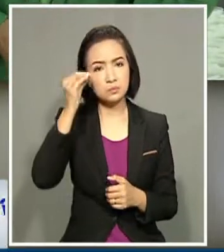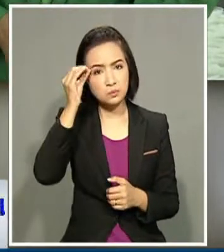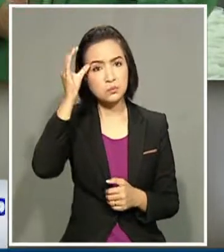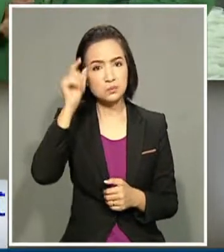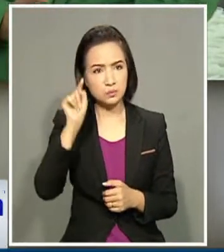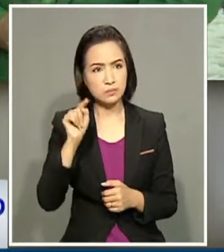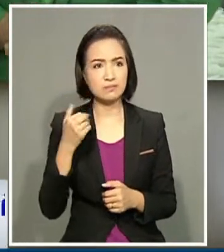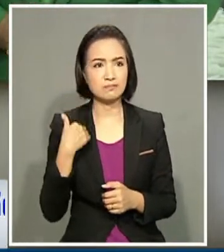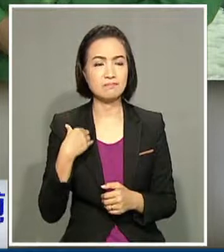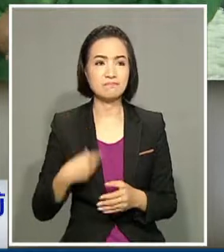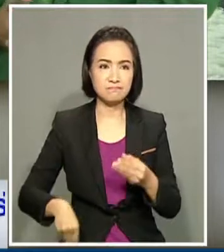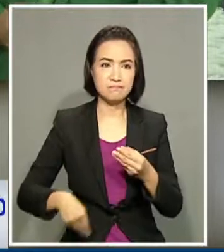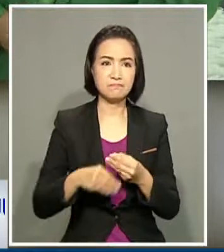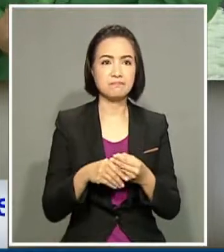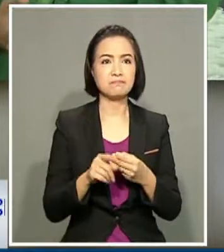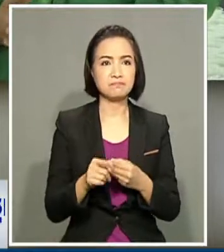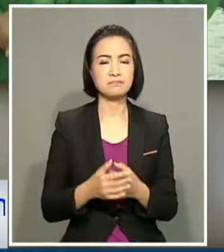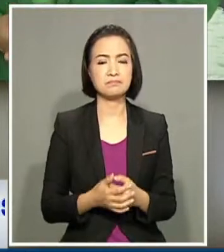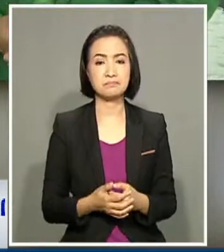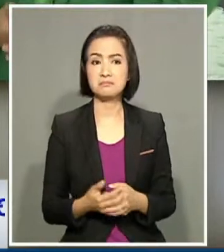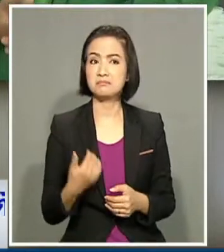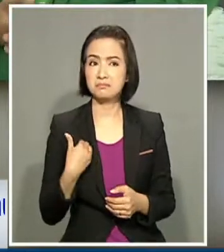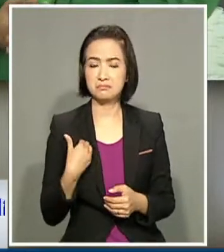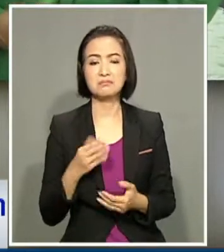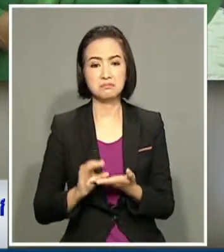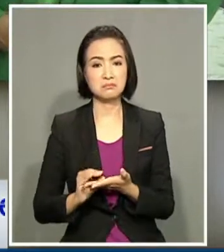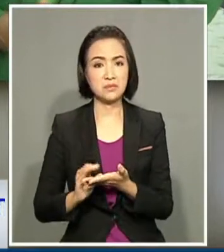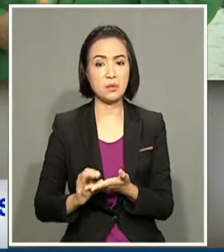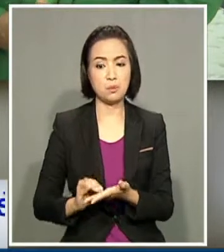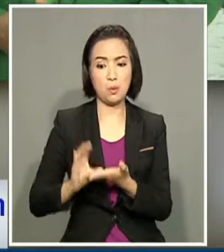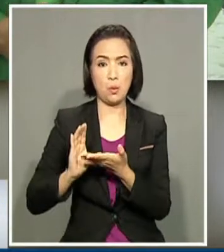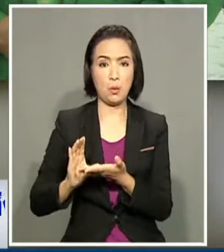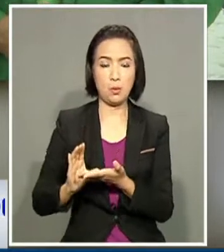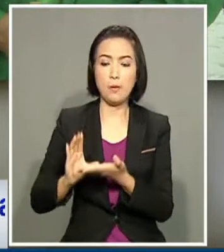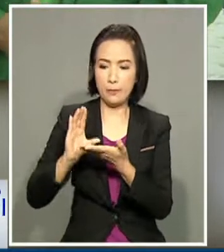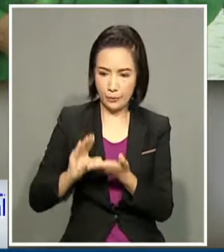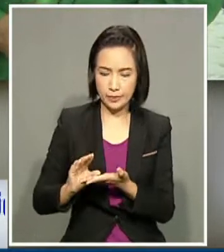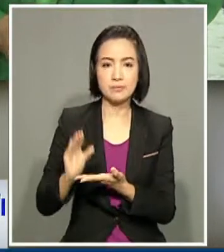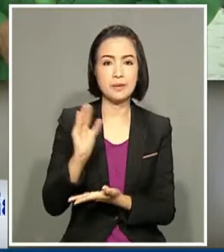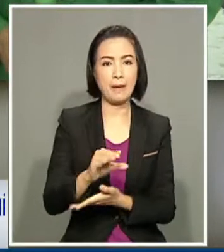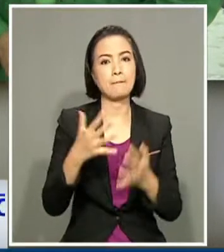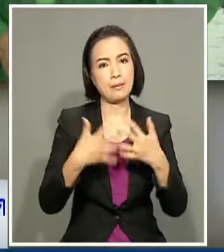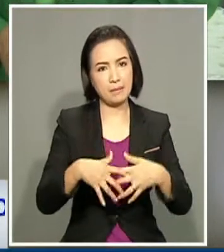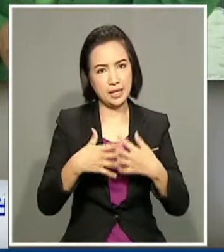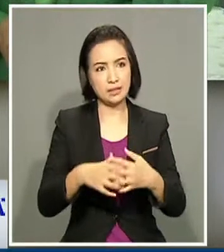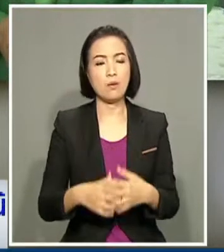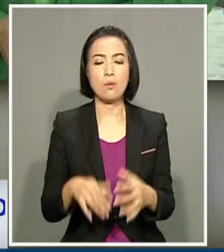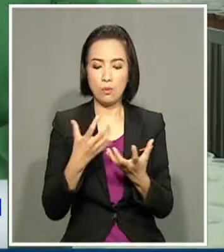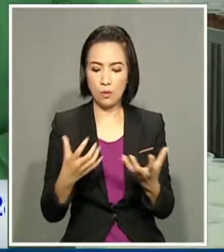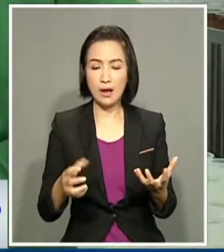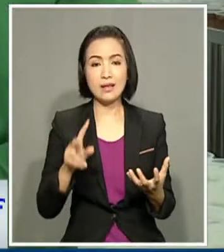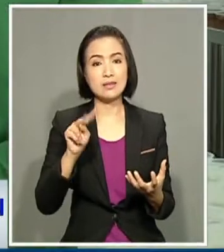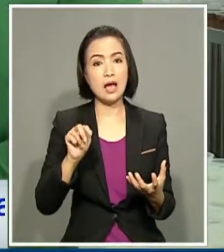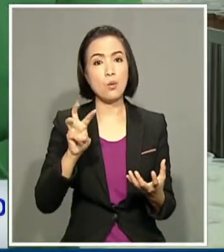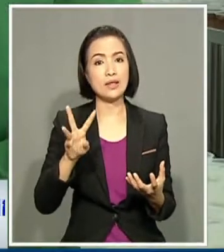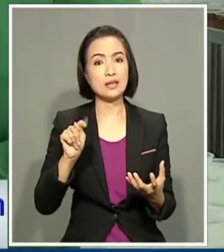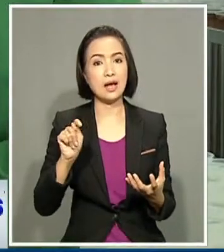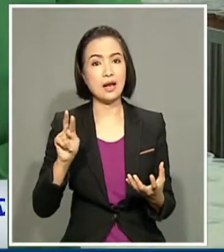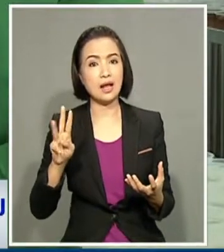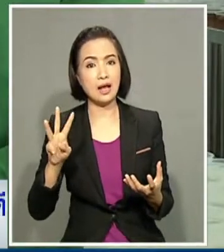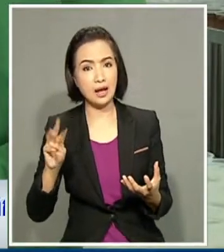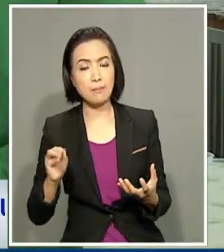เพิ่มในเรื่องของมูลค่าแล้วเนี่ยก็ยังลดต้นทุนการผลิตได้และที่สำคัญก็คือนวัตกรรมของท่านสามารถนำ